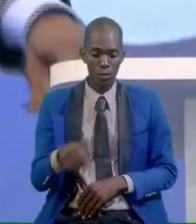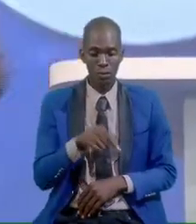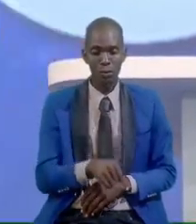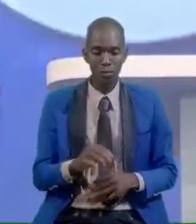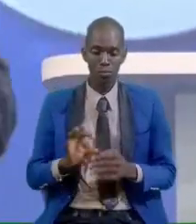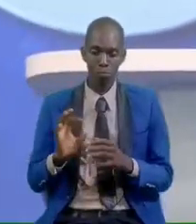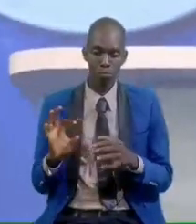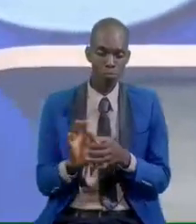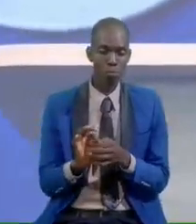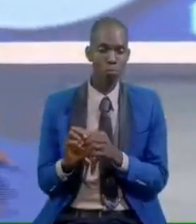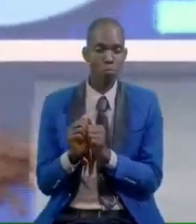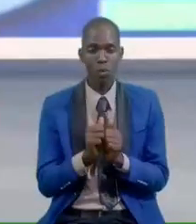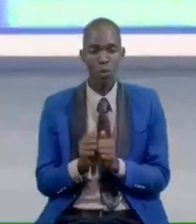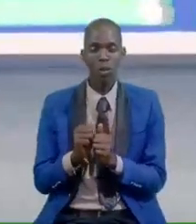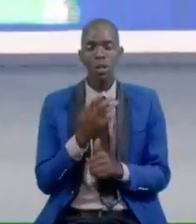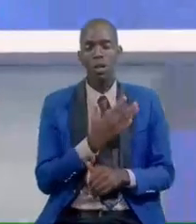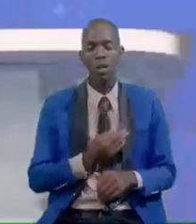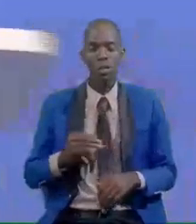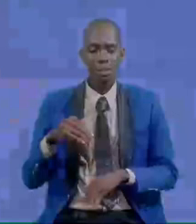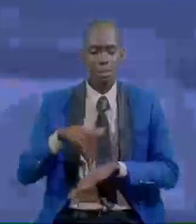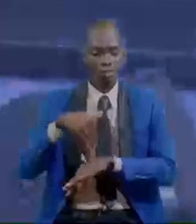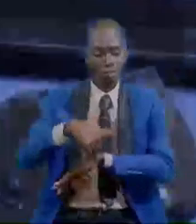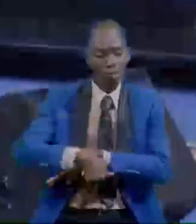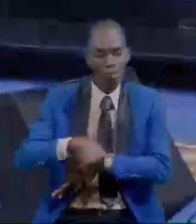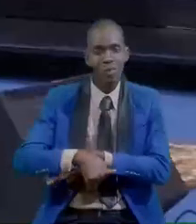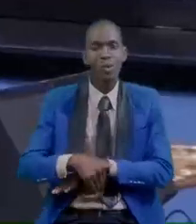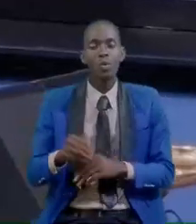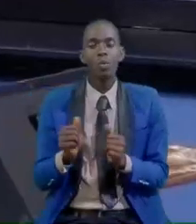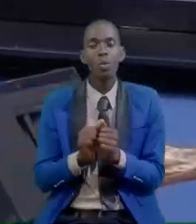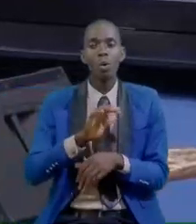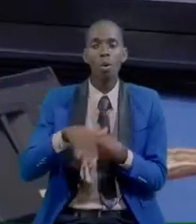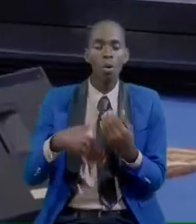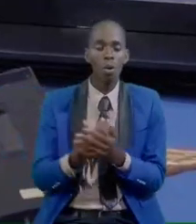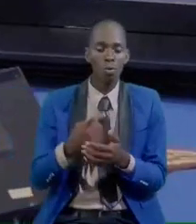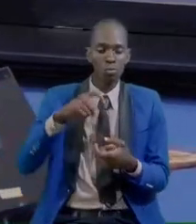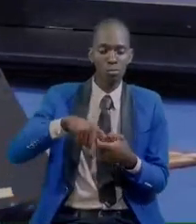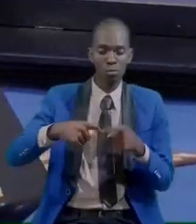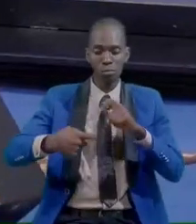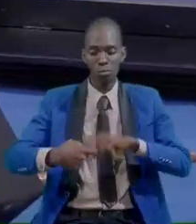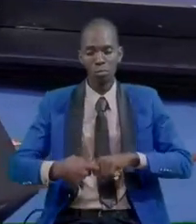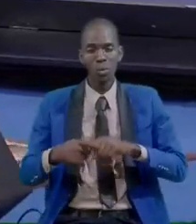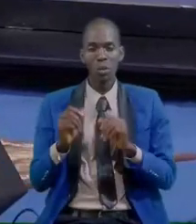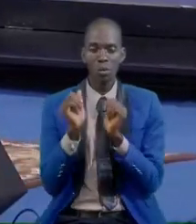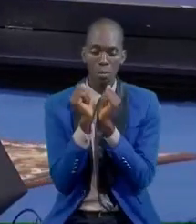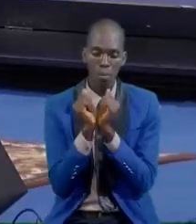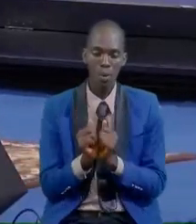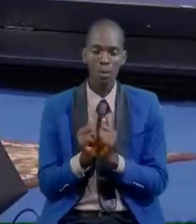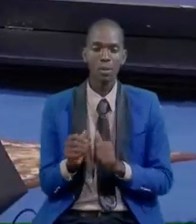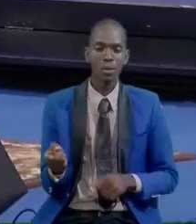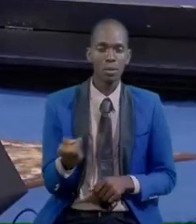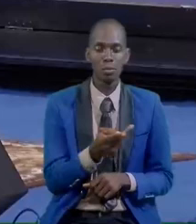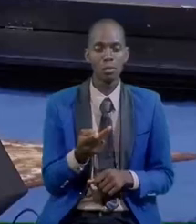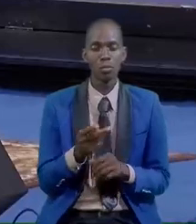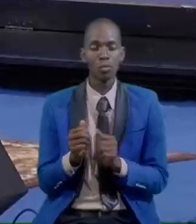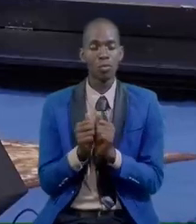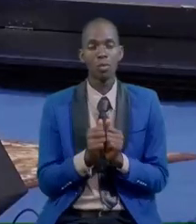pieds dans les ceps, vers le milieu de la nuit, avec toutes les chaînes et les liens qui les liaient,